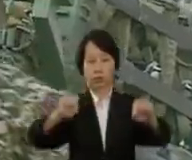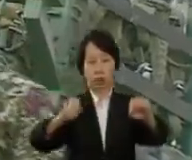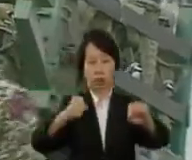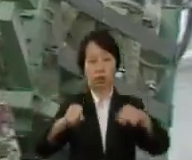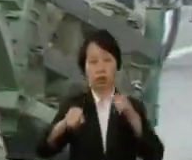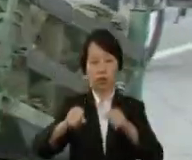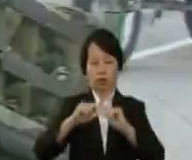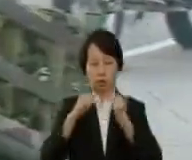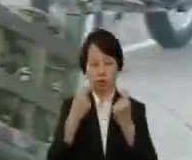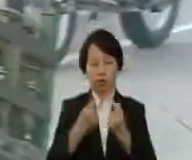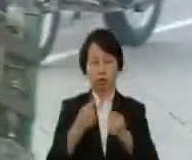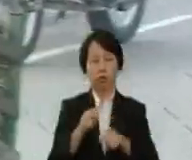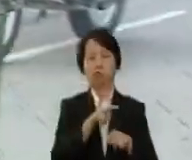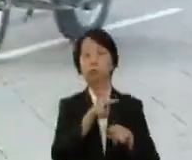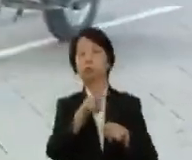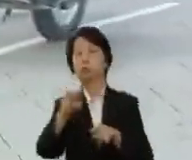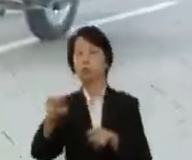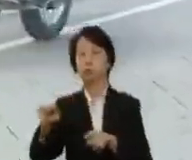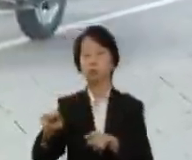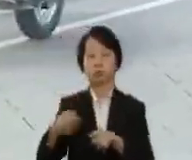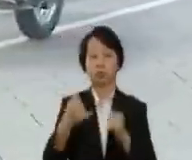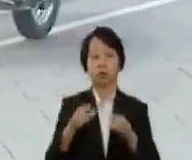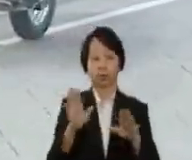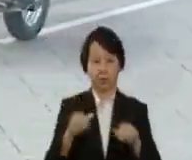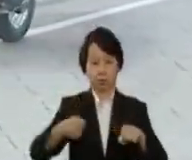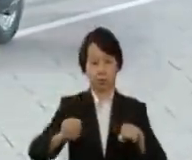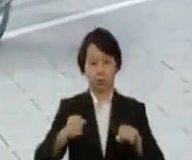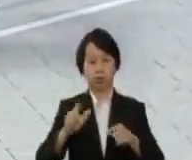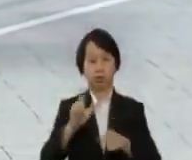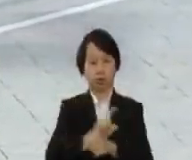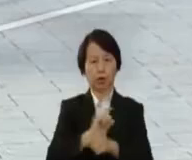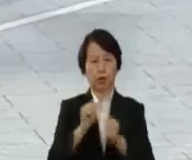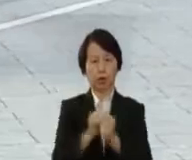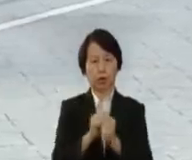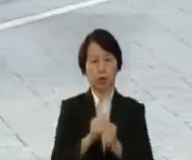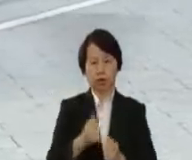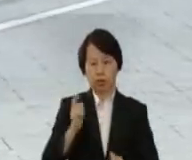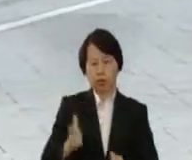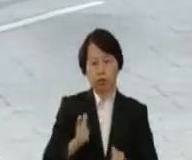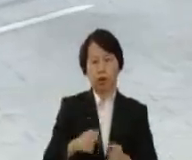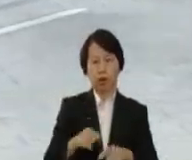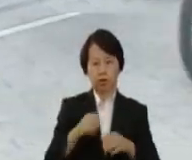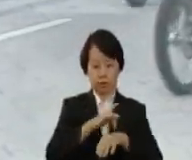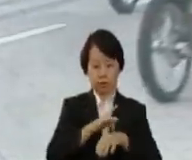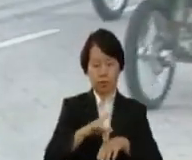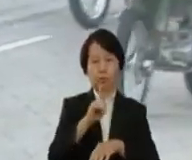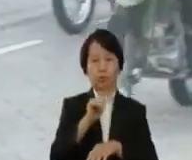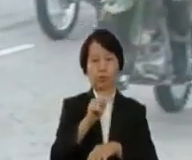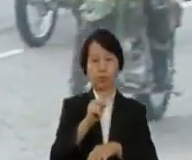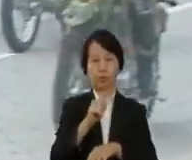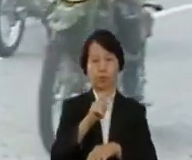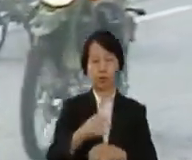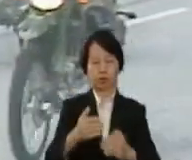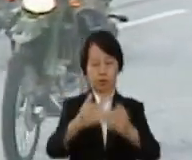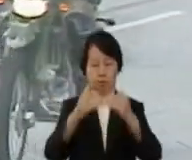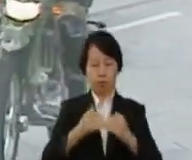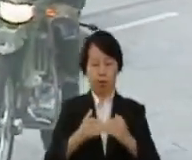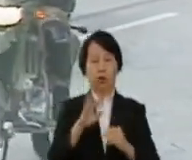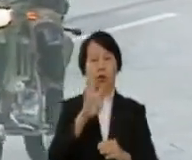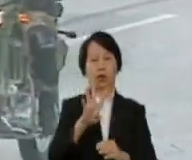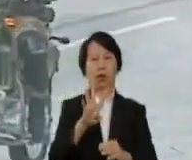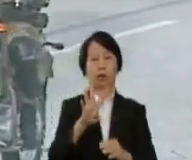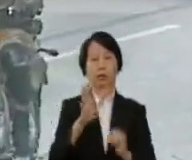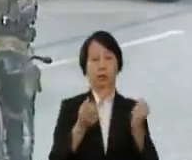digunakan oleh kumpulan tinjauan Pandura. Mereka juga dilengkapi dengan senjata anti-tank. Menyusul di belakang adalah 4